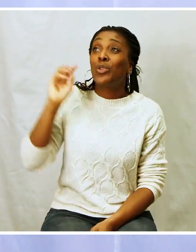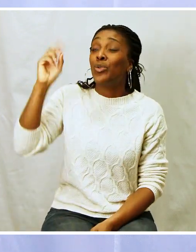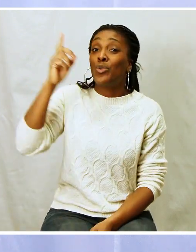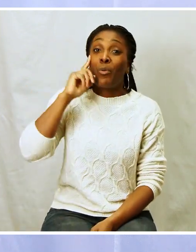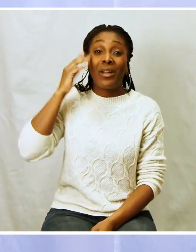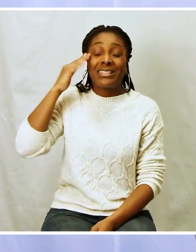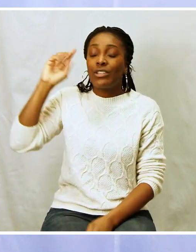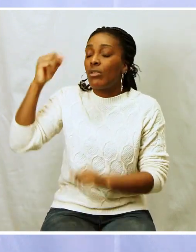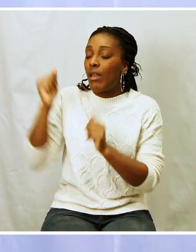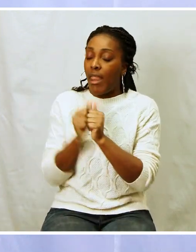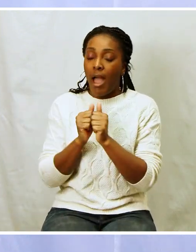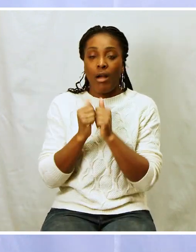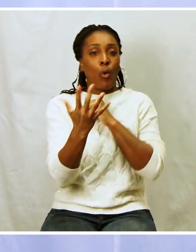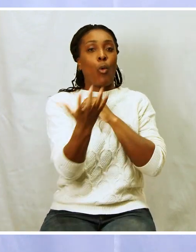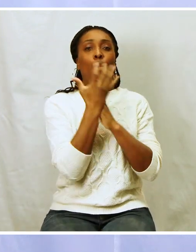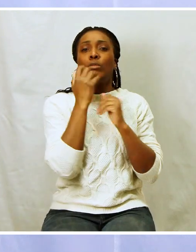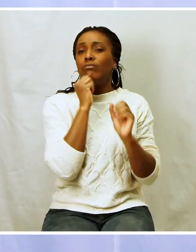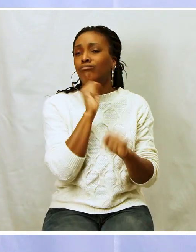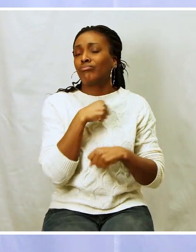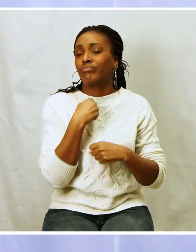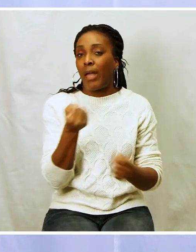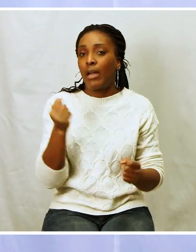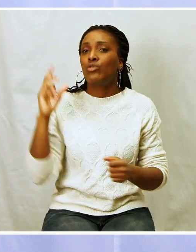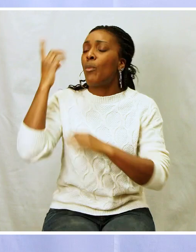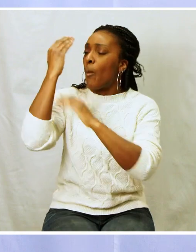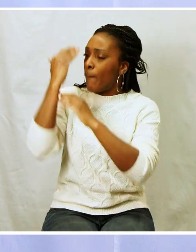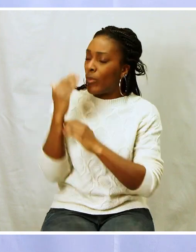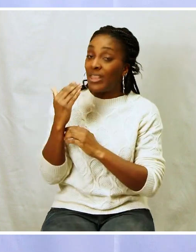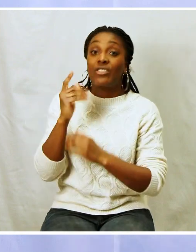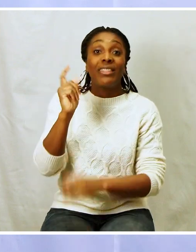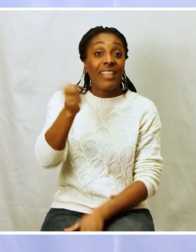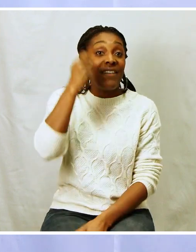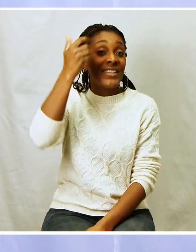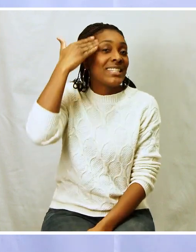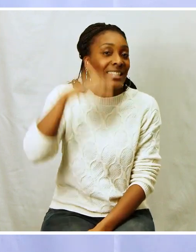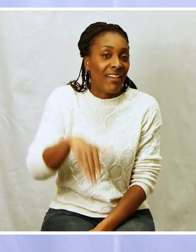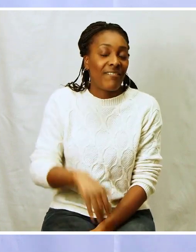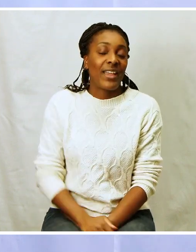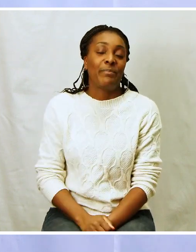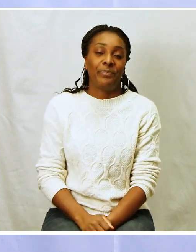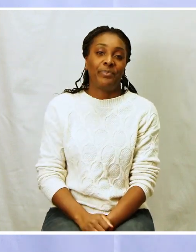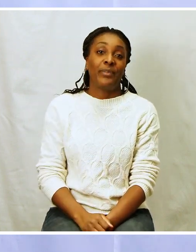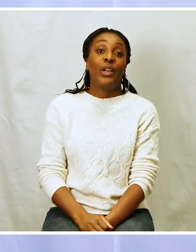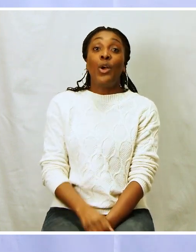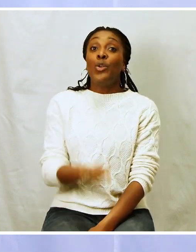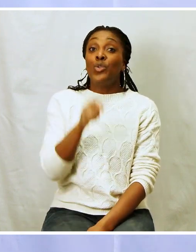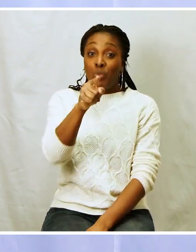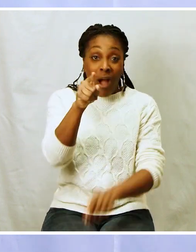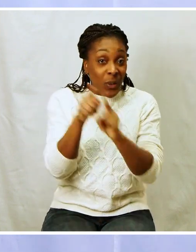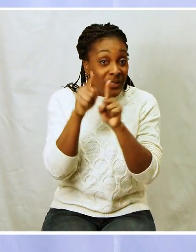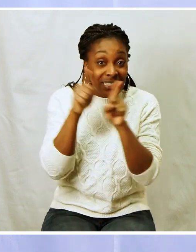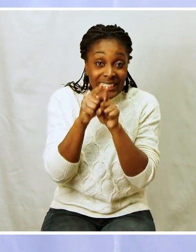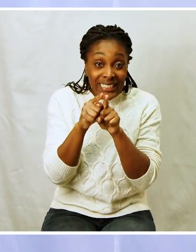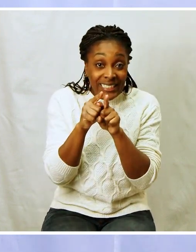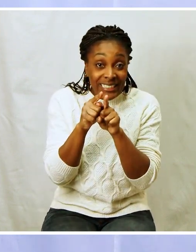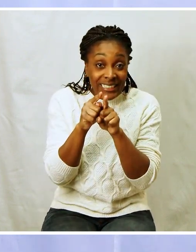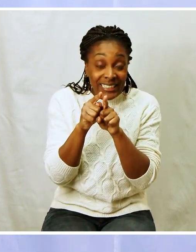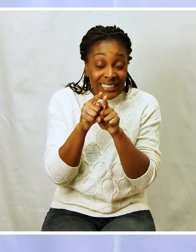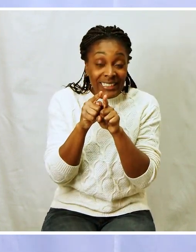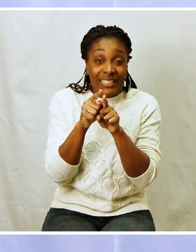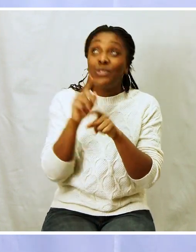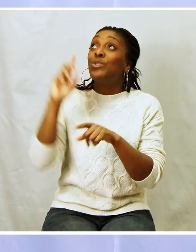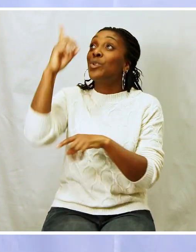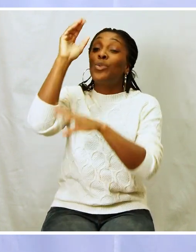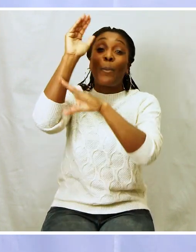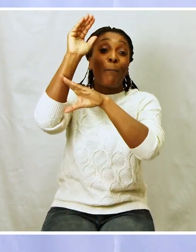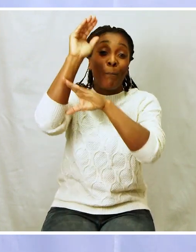contre lui, et c'est lui qui garantissait sa vie en fait. Tu as la plus grande des garanties dans ta vie, mon frère, ma sœur, toi qui peut-être es